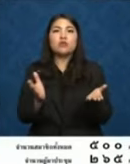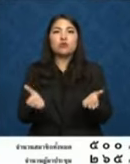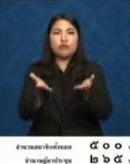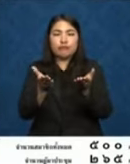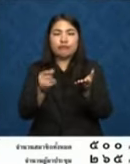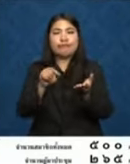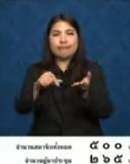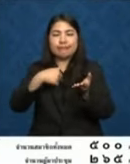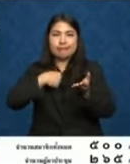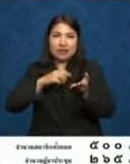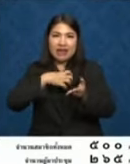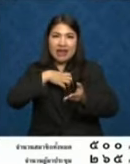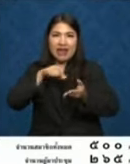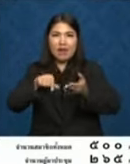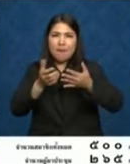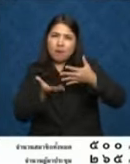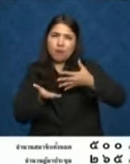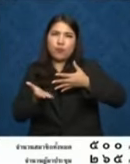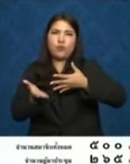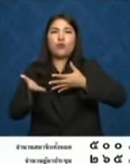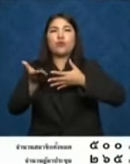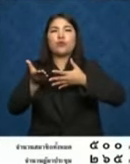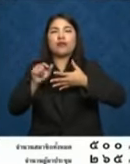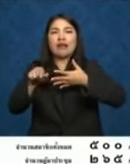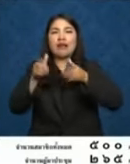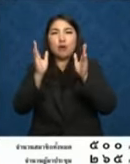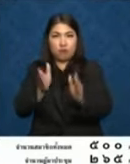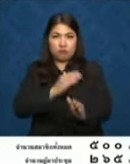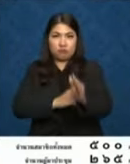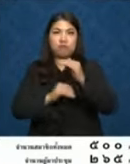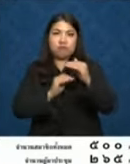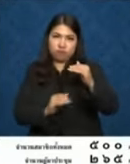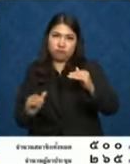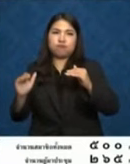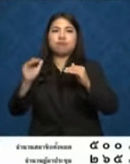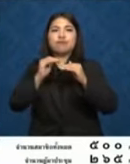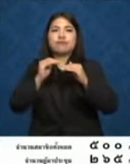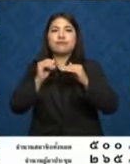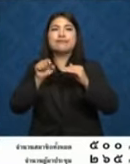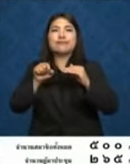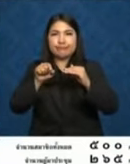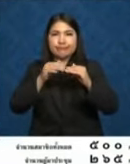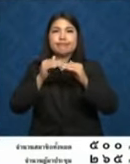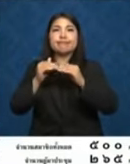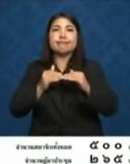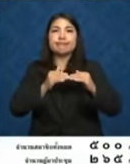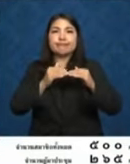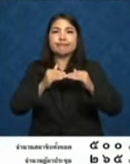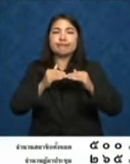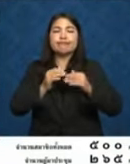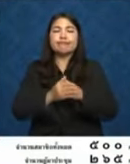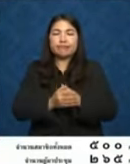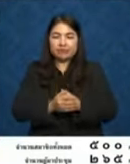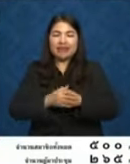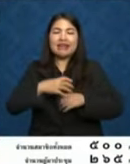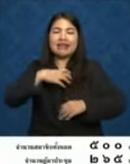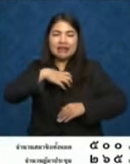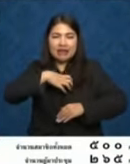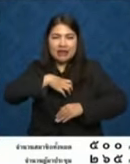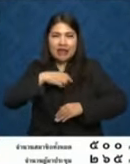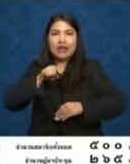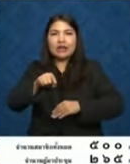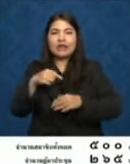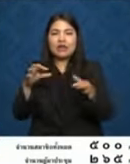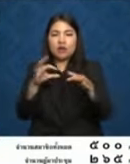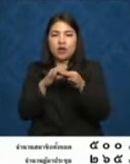าวเพื่อที่จะยกระดับให้กีฬาคนพิการเท่าเทียมกับนักกีฬาปกติอีกทั้งนะครับอยากจะผลักดันการจ้